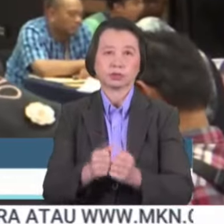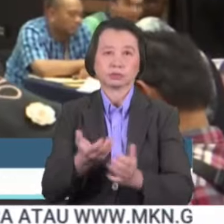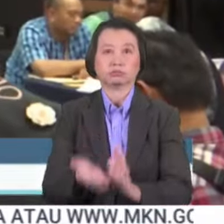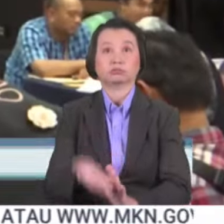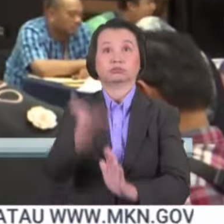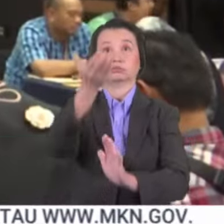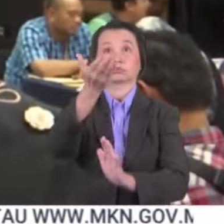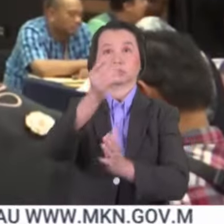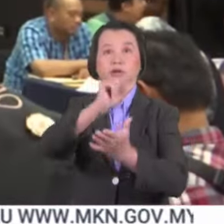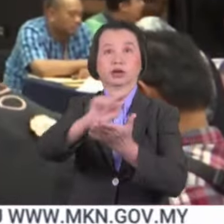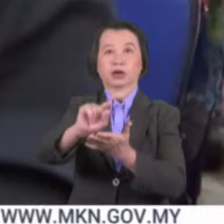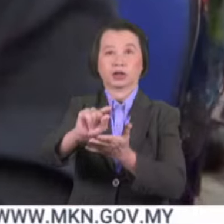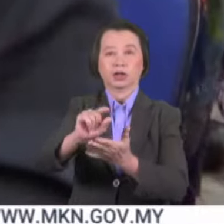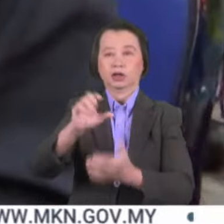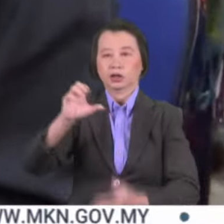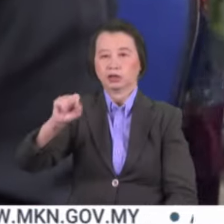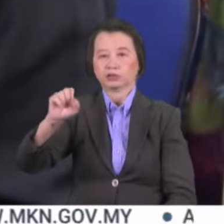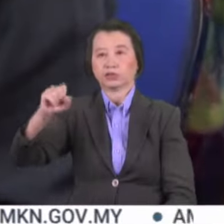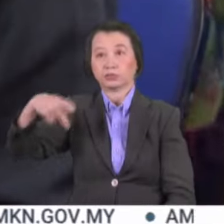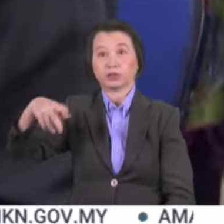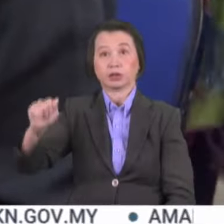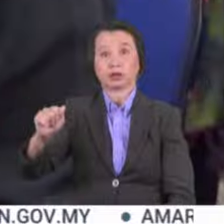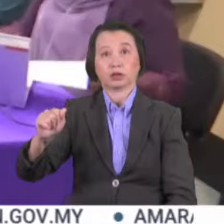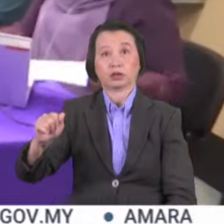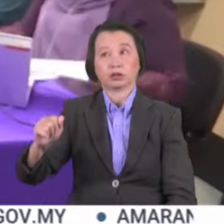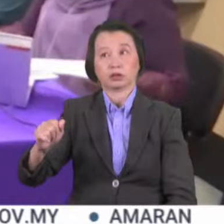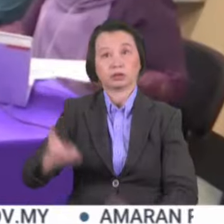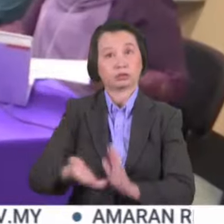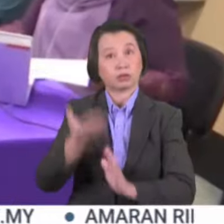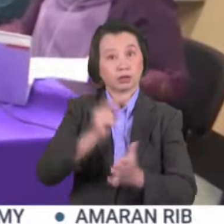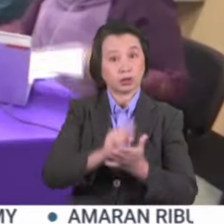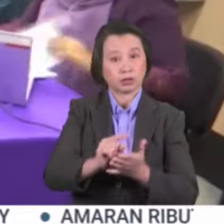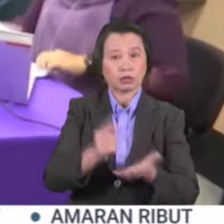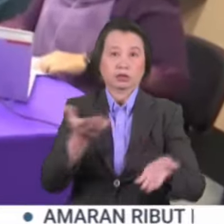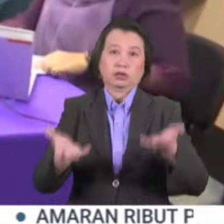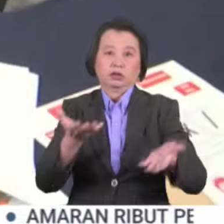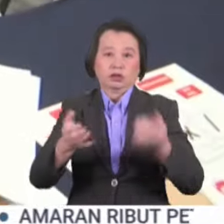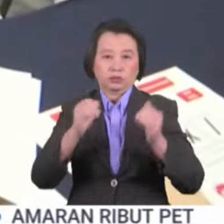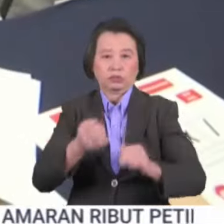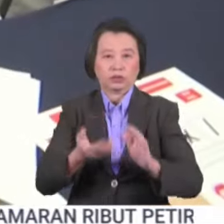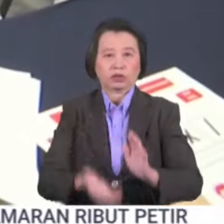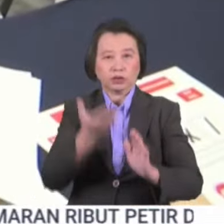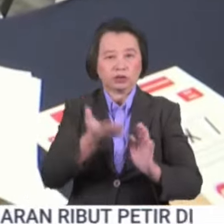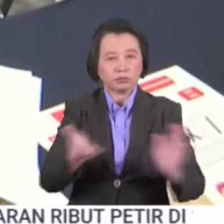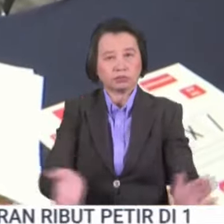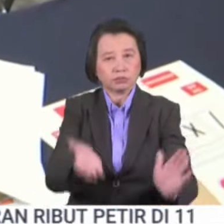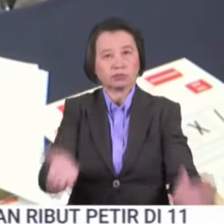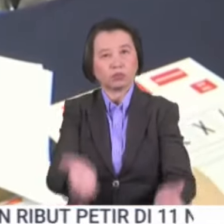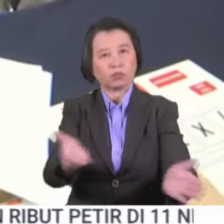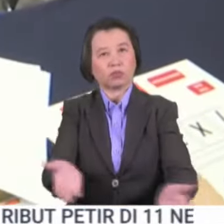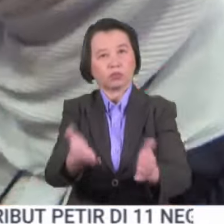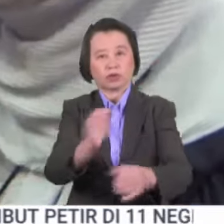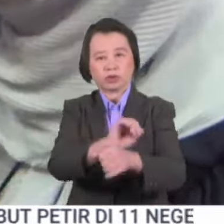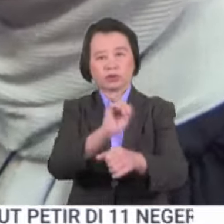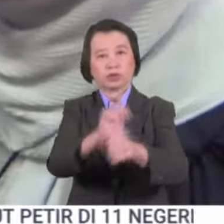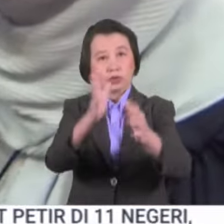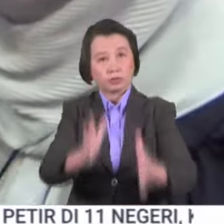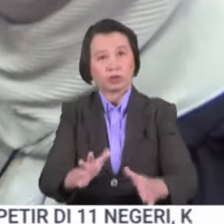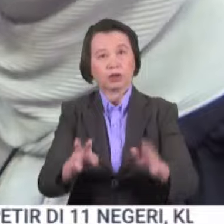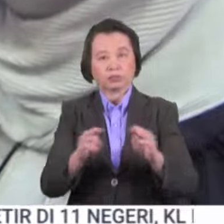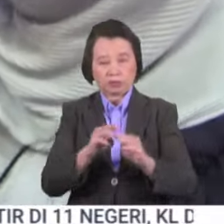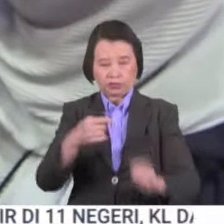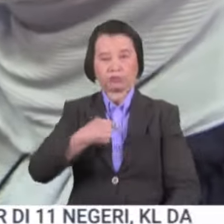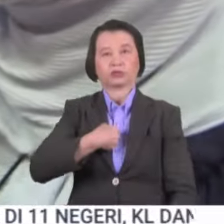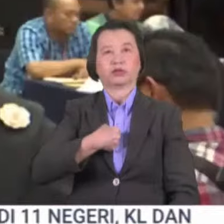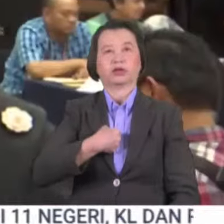yang diberikan dalam SSPA ni, so mungkin boleh naikkan motivasi pekerja-pekerja macam saya